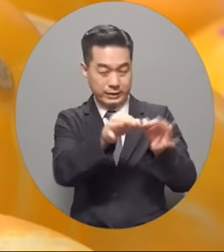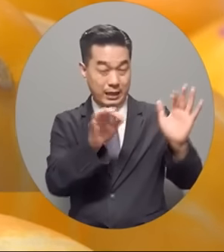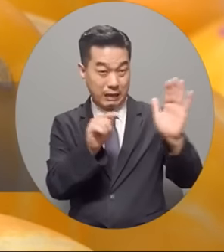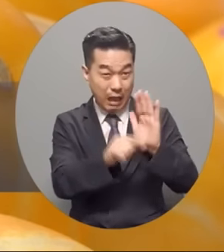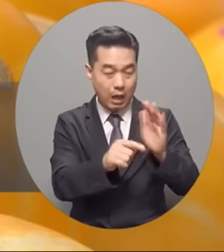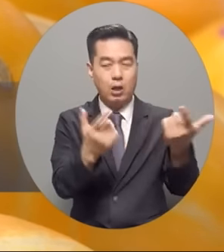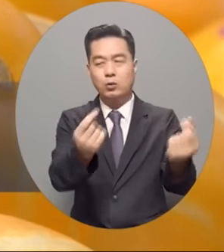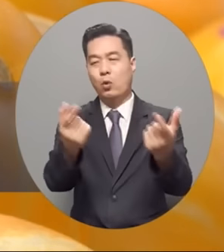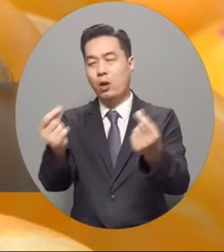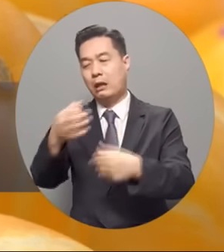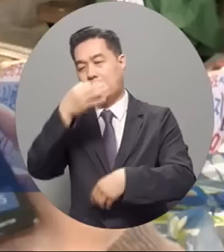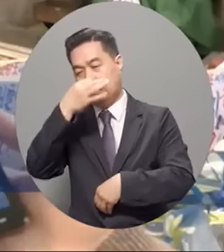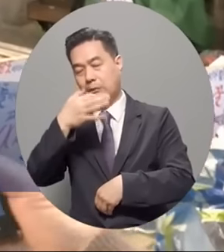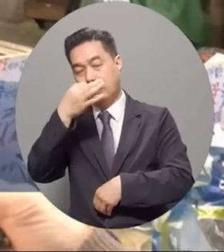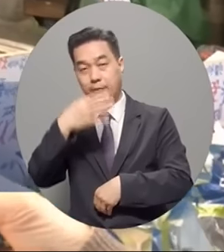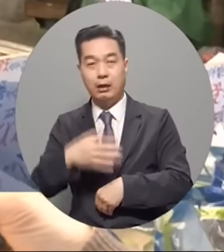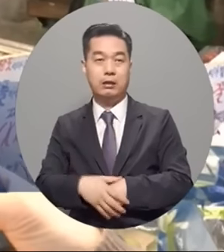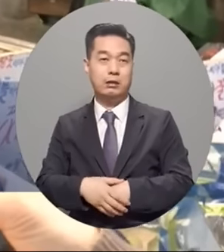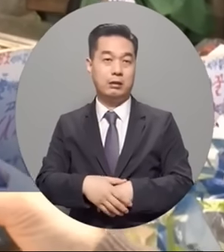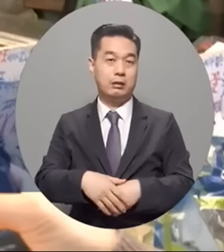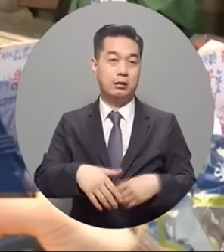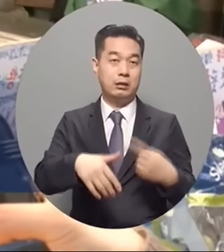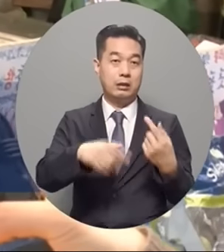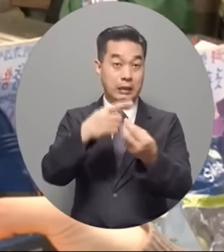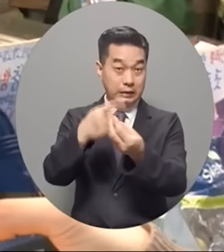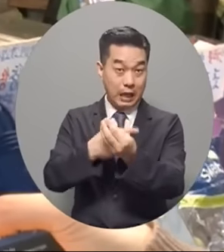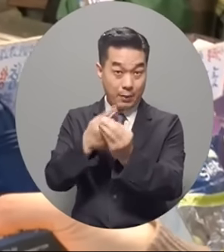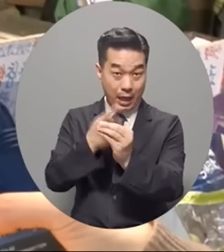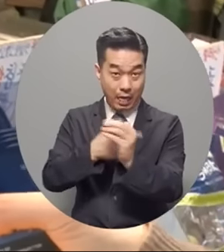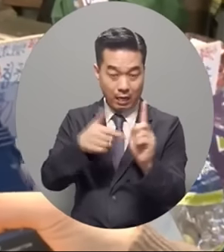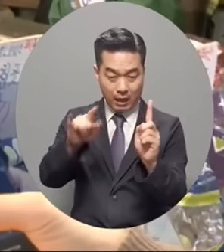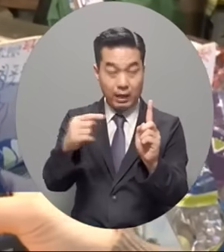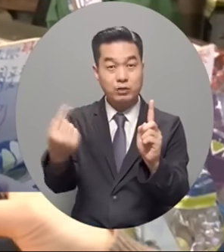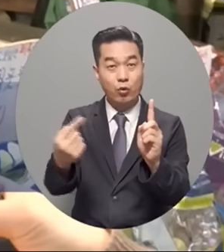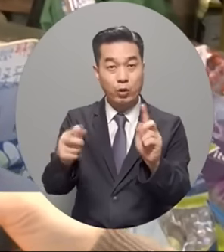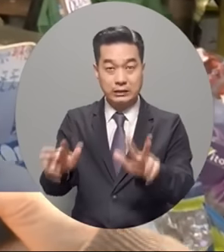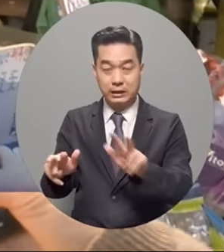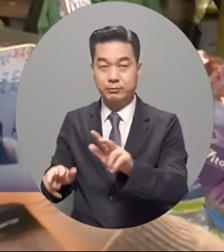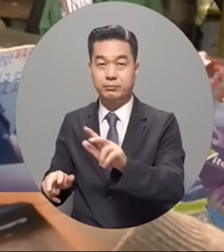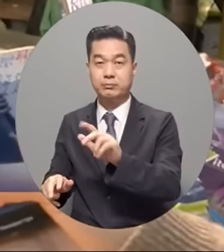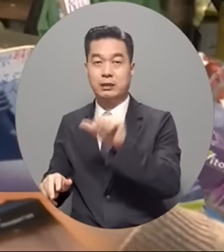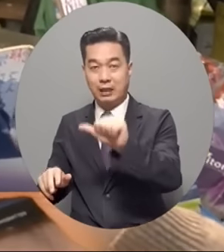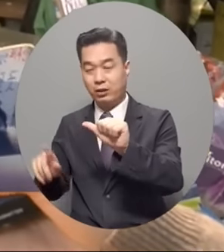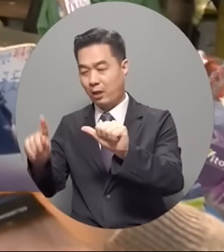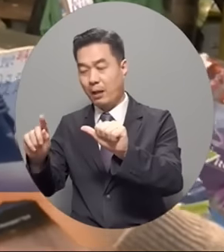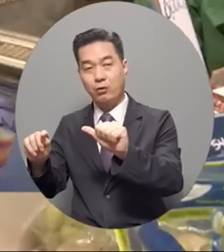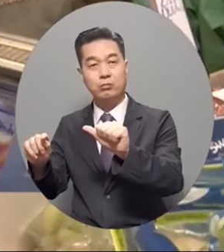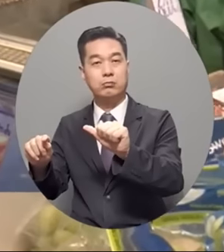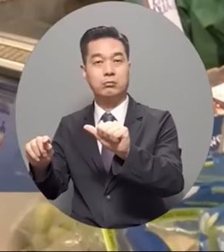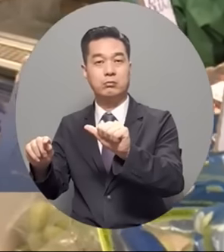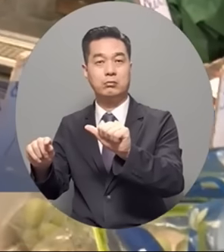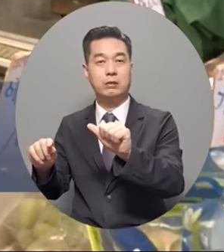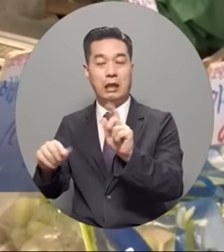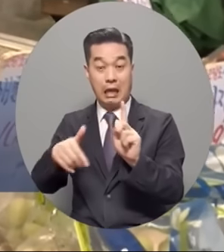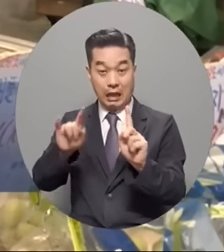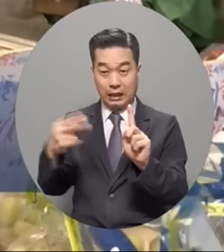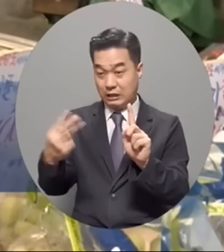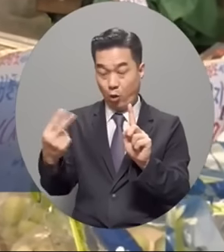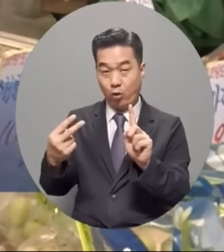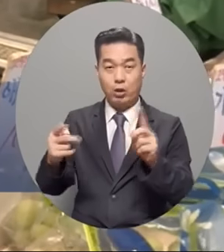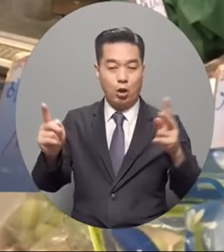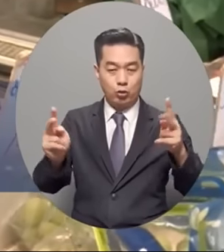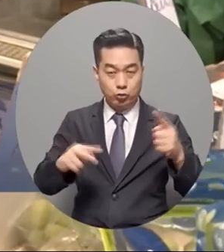참외 이거 한 개당 1,000원인데 네. 지금은 5개 10,000원이잖아요. 개당 2,000원이에요. 그럼 100% 올라간 거죠.